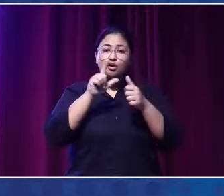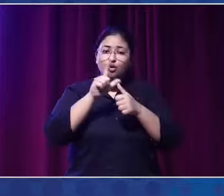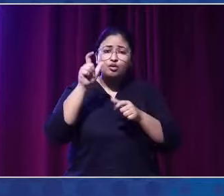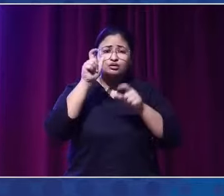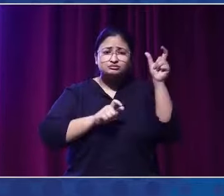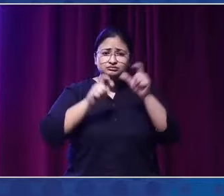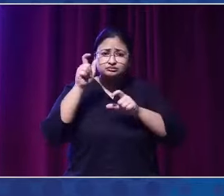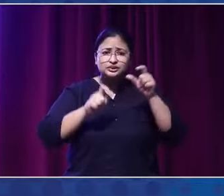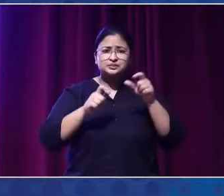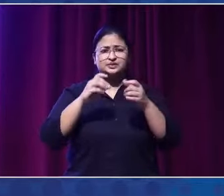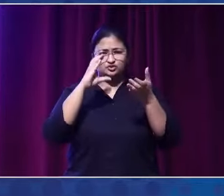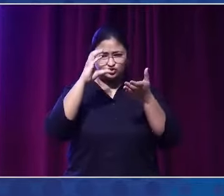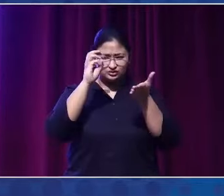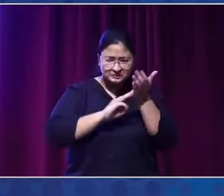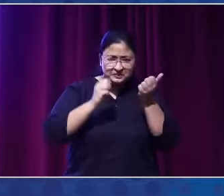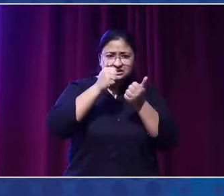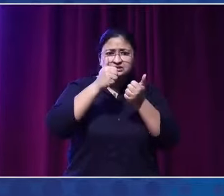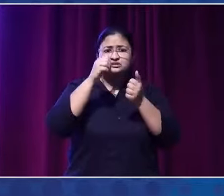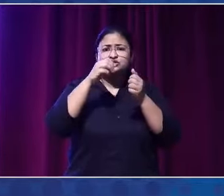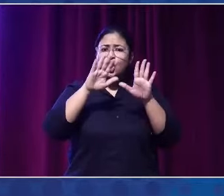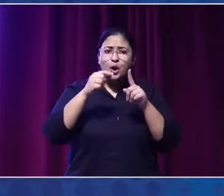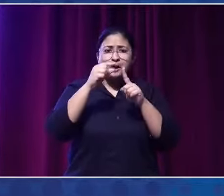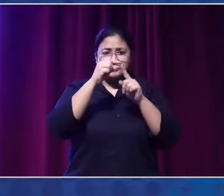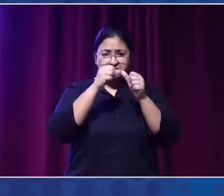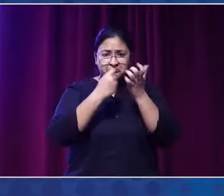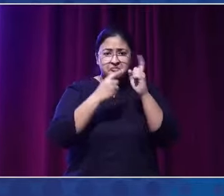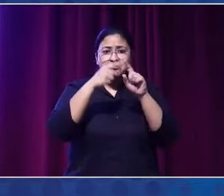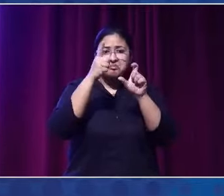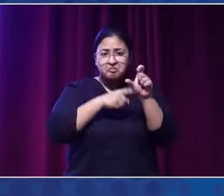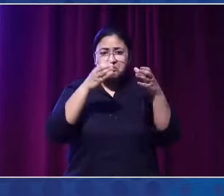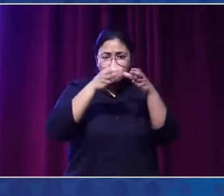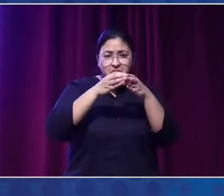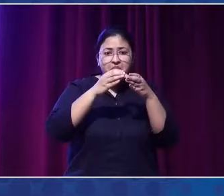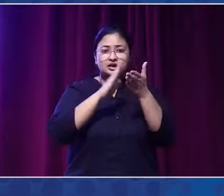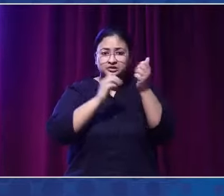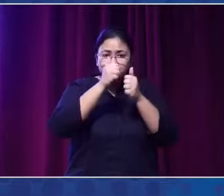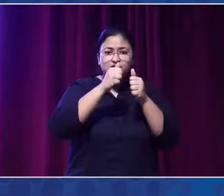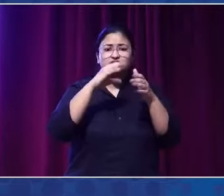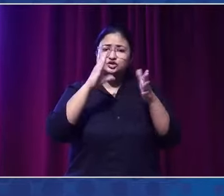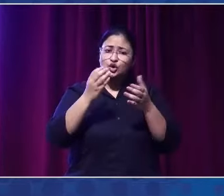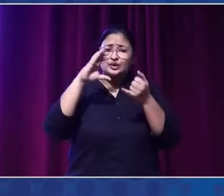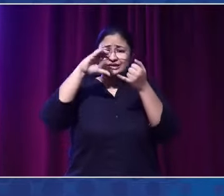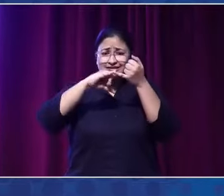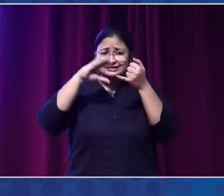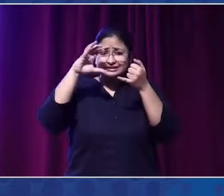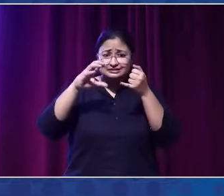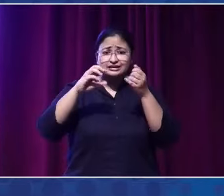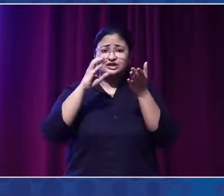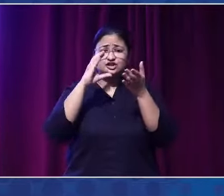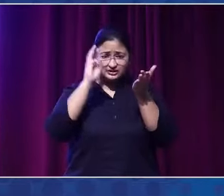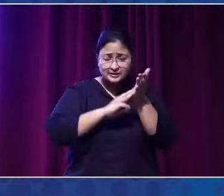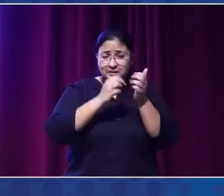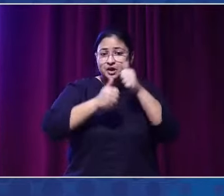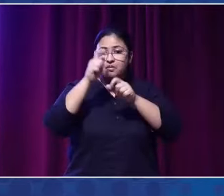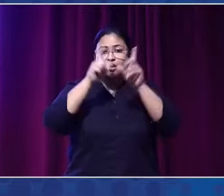द सेंट्रल मिनिस्टर्स और द पार्टी प्रेसिडेंट्स और द स्टेट चीफ मिनिस्टर्स, ये मैसेजिंग थी कि जो